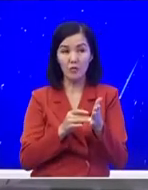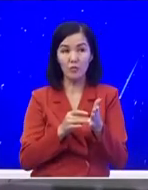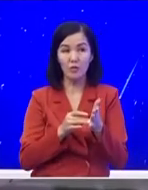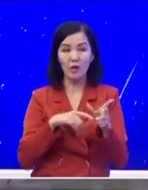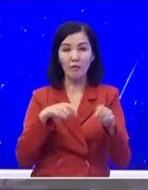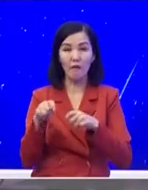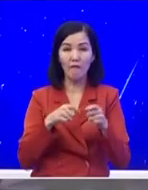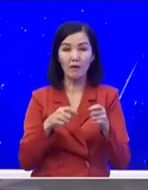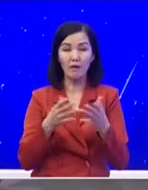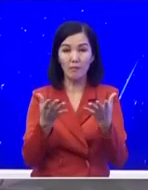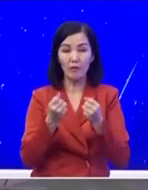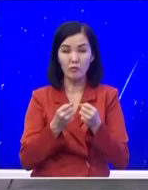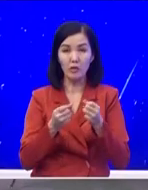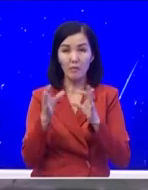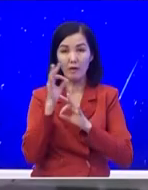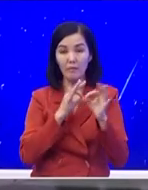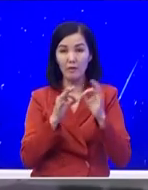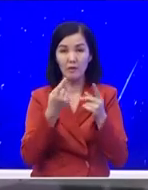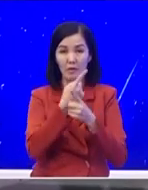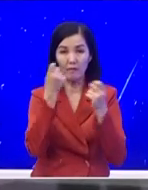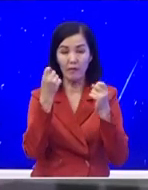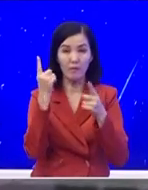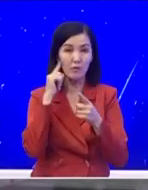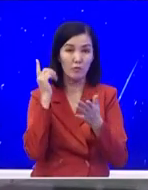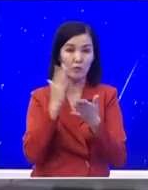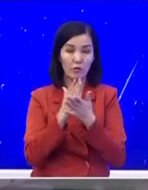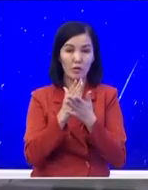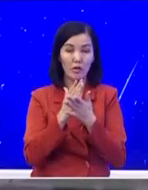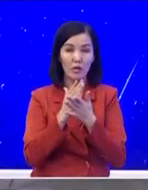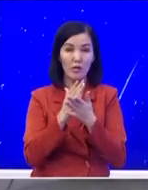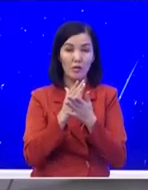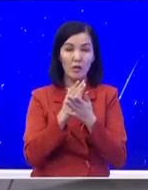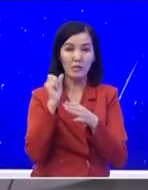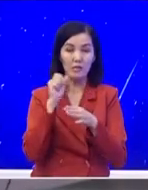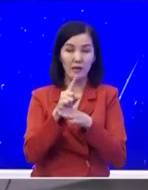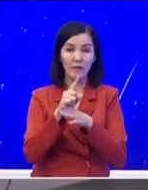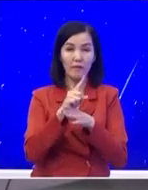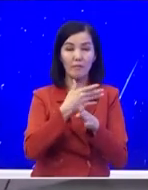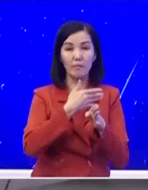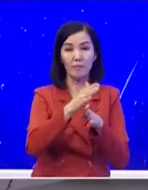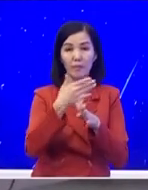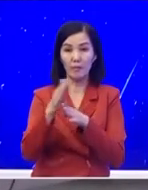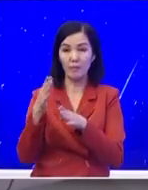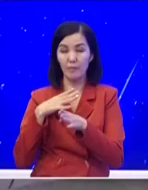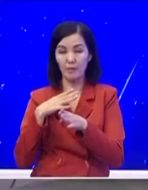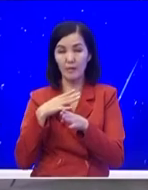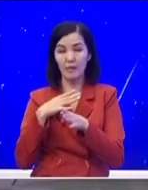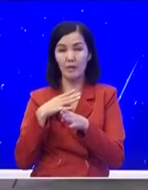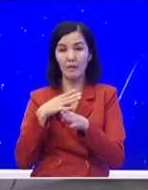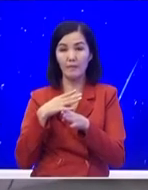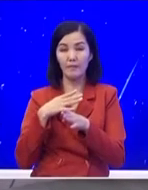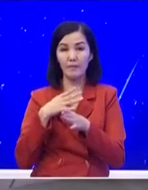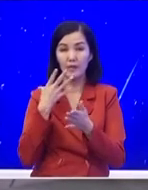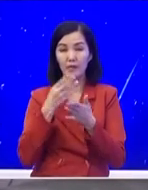товар, аптеки все информированы, мы по их заявке формируем товар и на